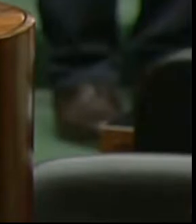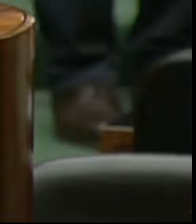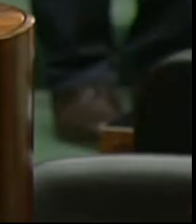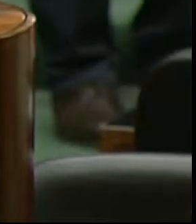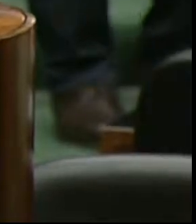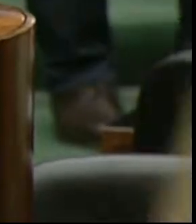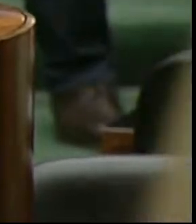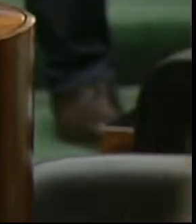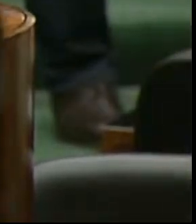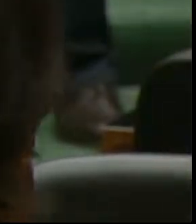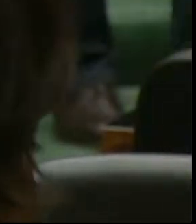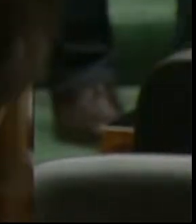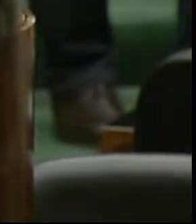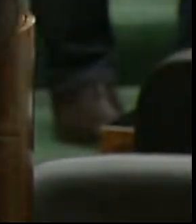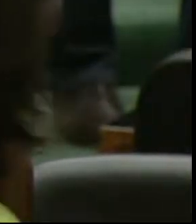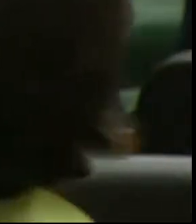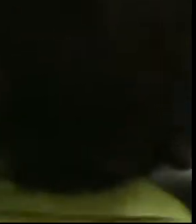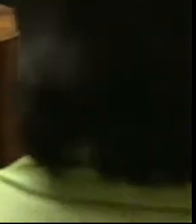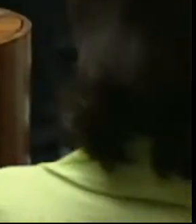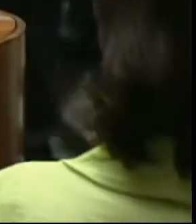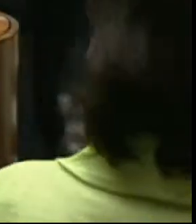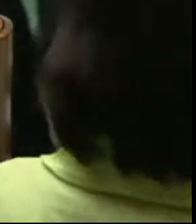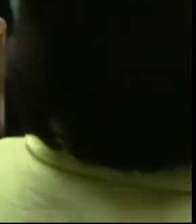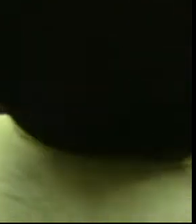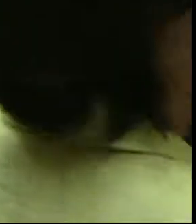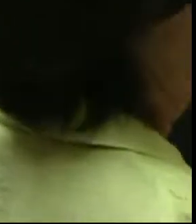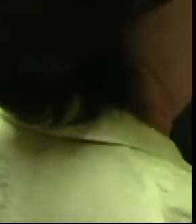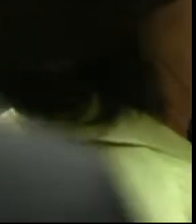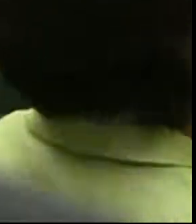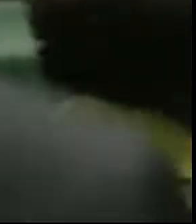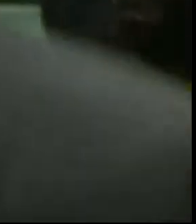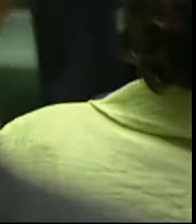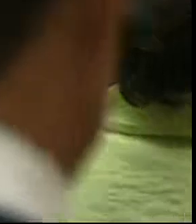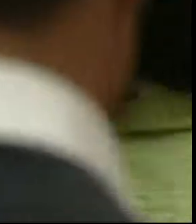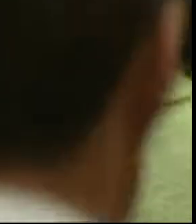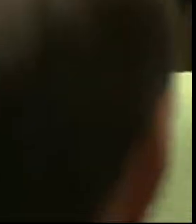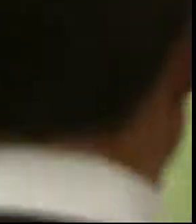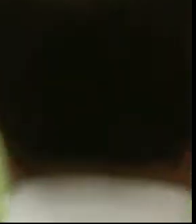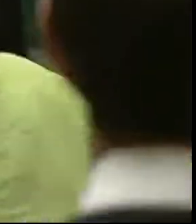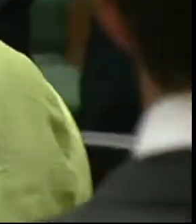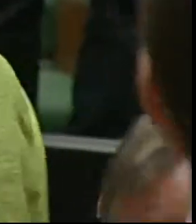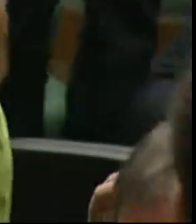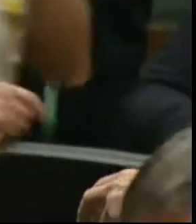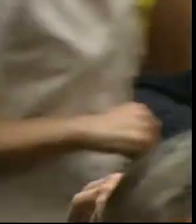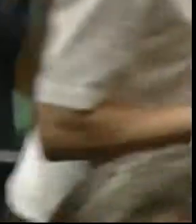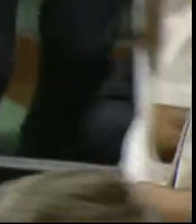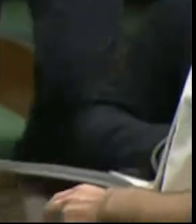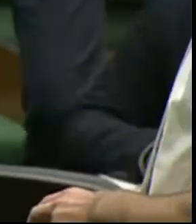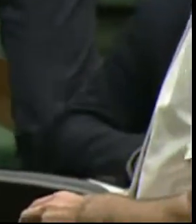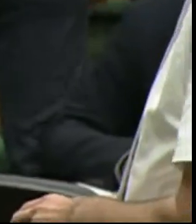Muttonen, Nachbauer Katrin, Neubauer Werner, Oberhauser, Obernosterer,